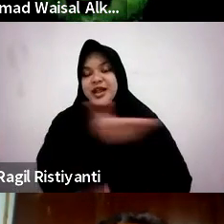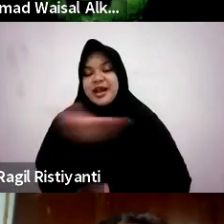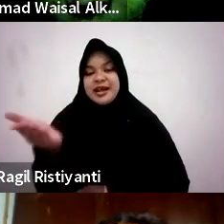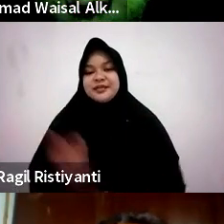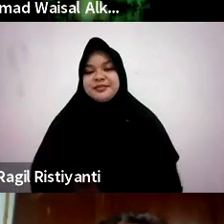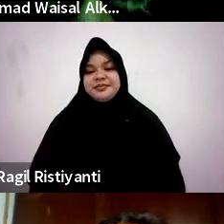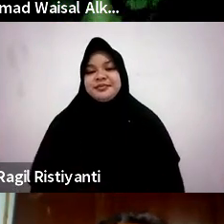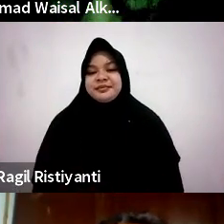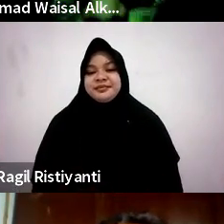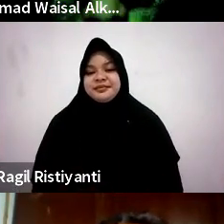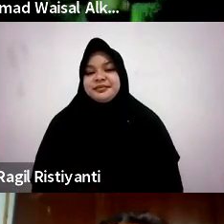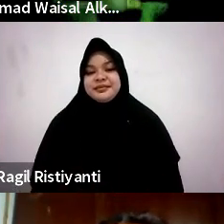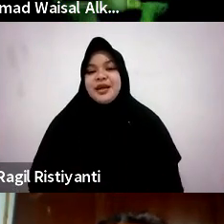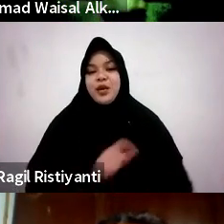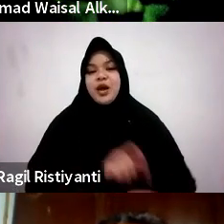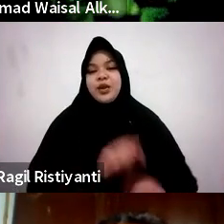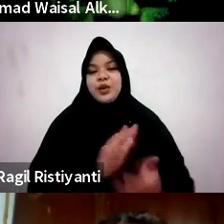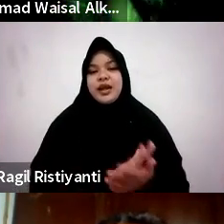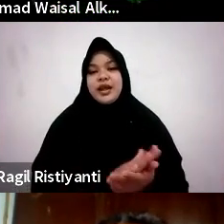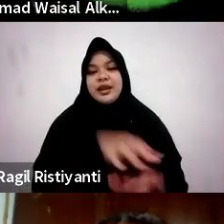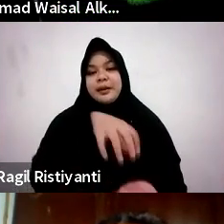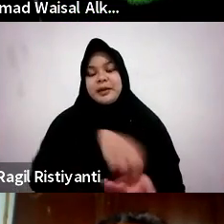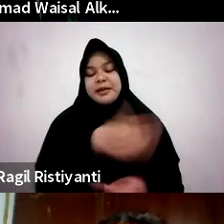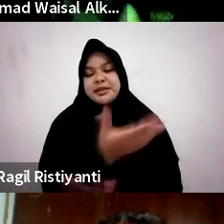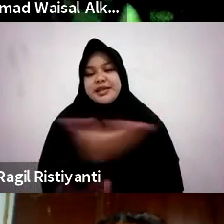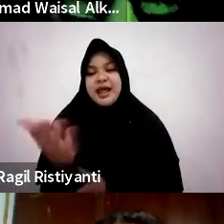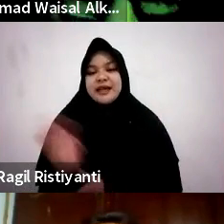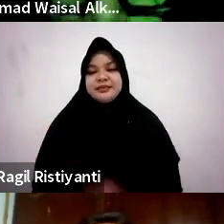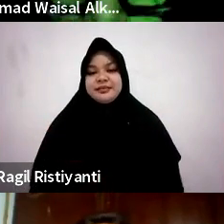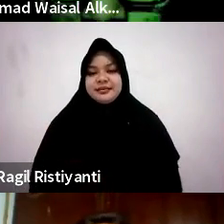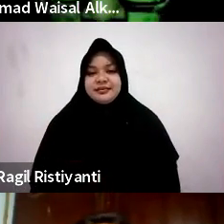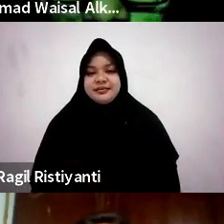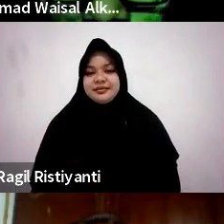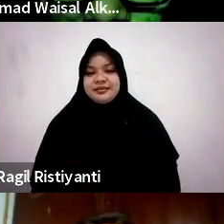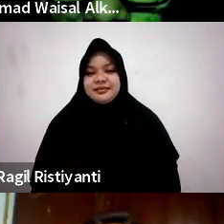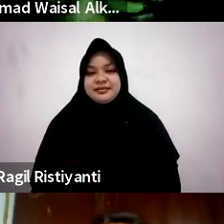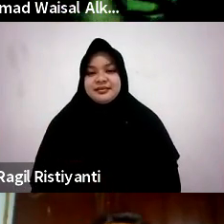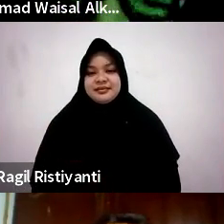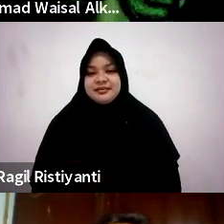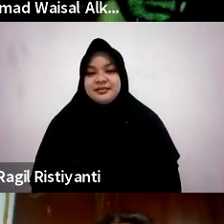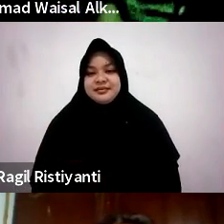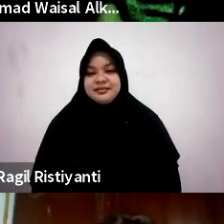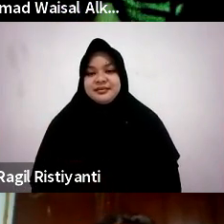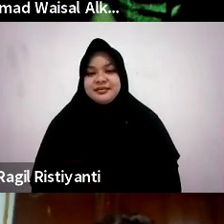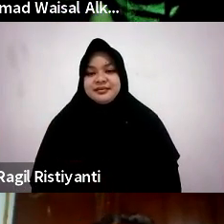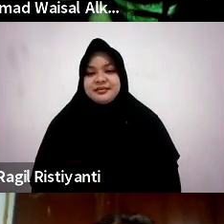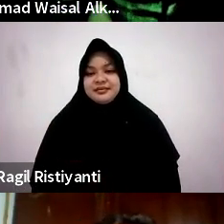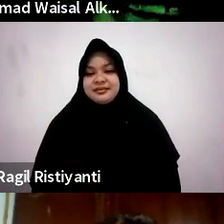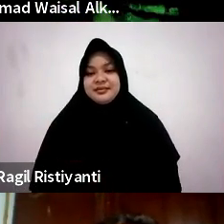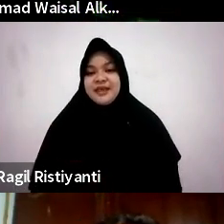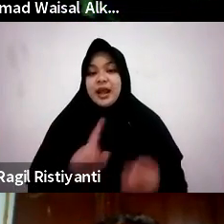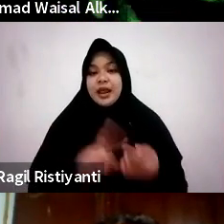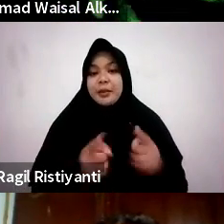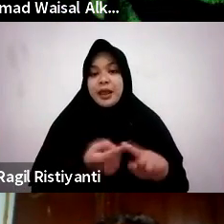beberapa zodiak waktu dan tempat saya Persiram Terima kasih Vincent teman-teman